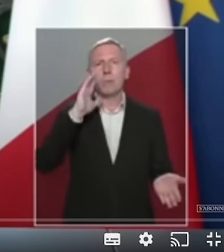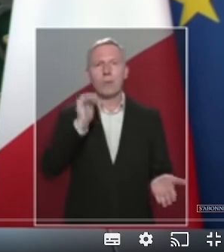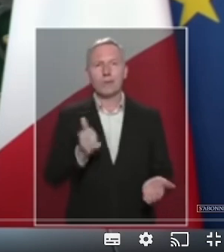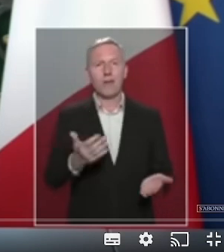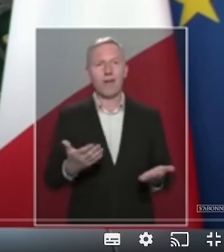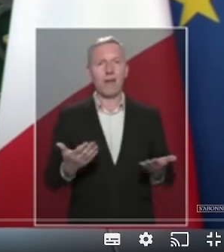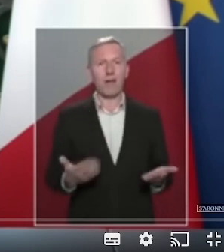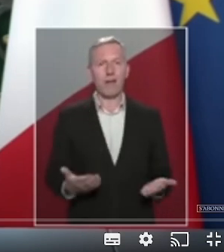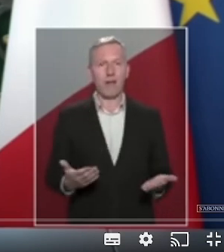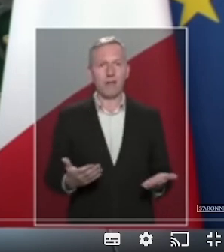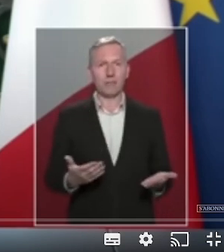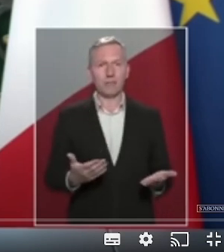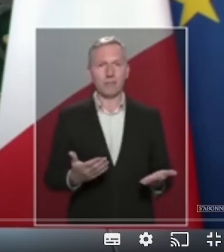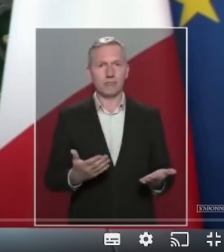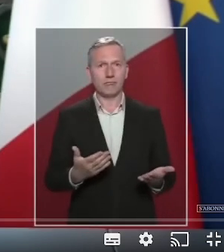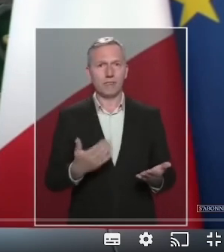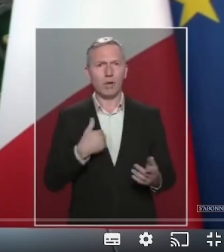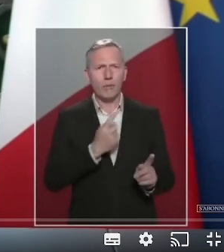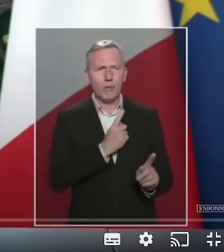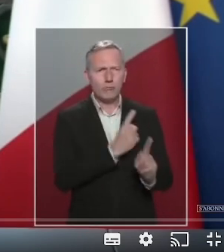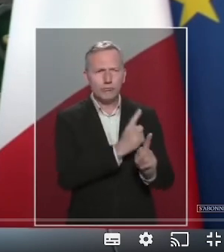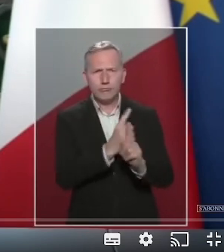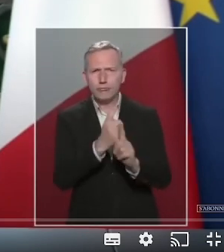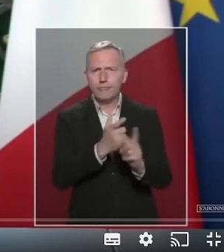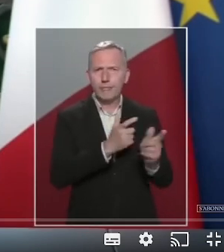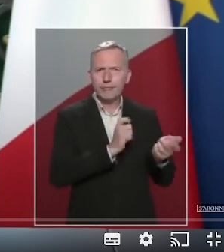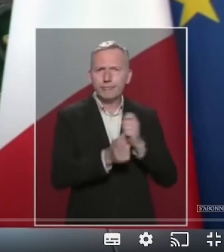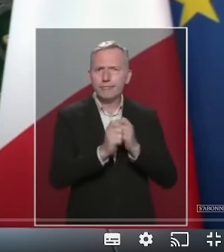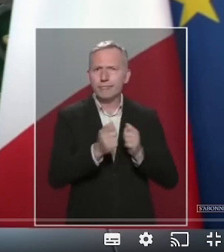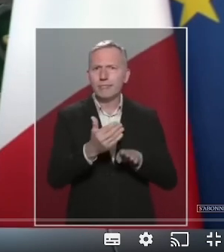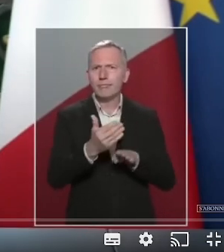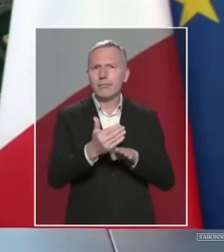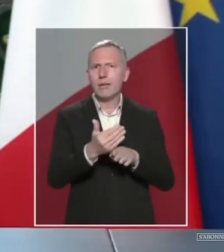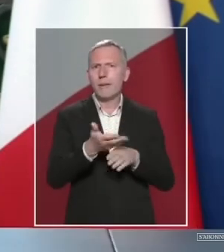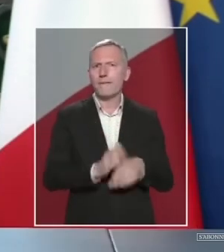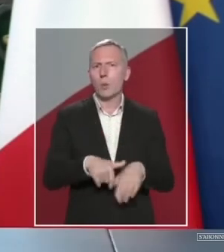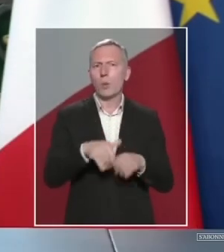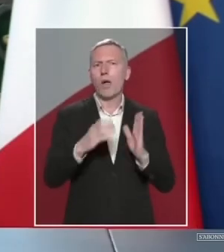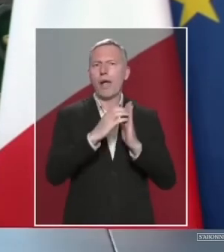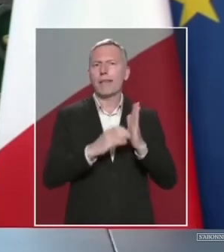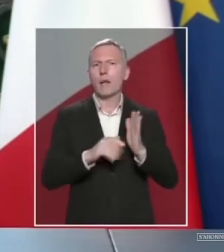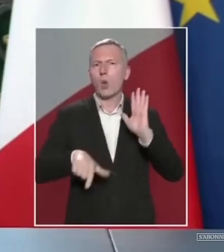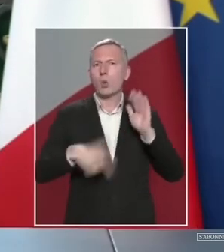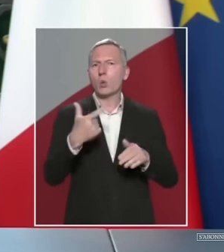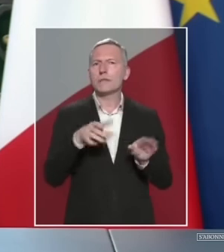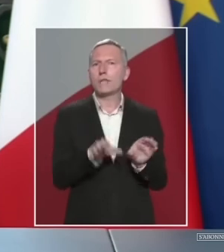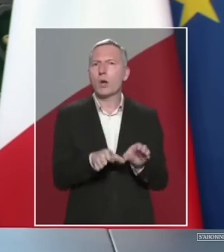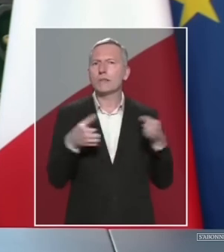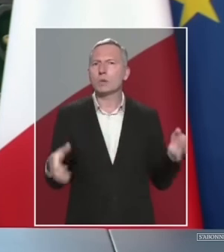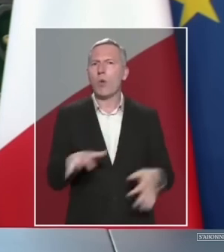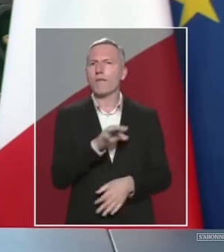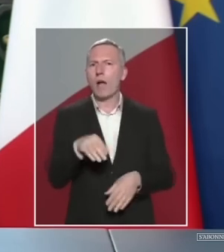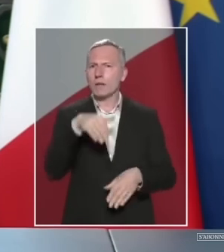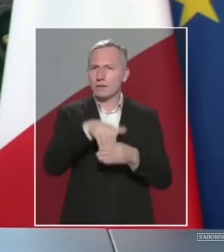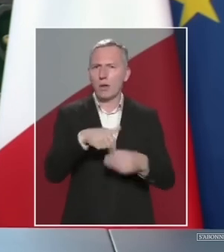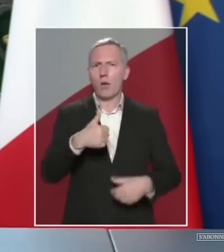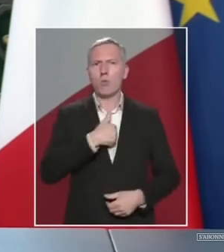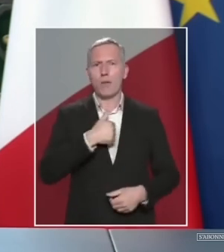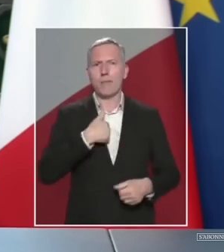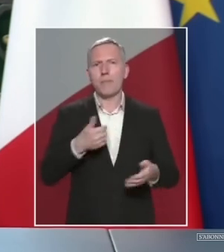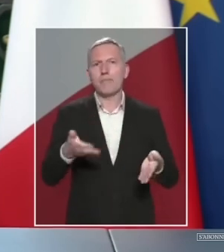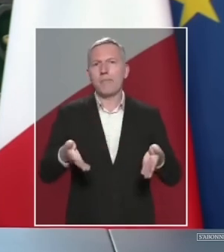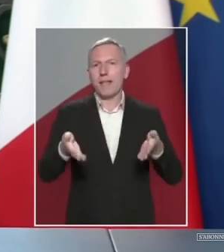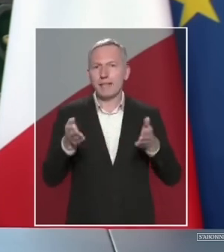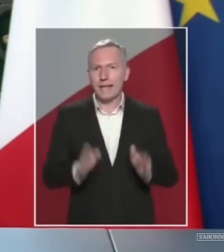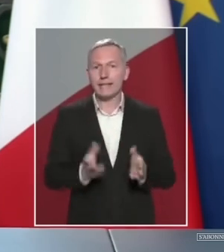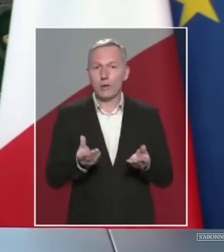Après avoir procédé aux consultations prévues à l'article 12 de notre Constitution, j'ai décidé de